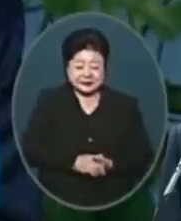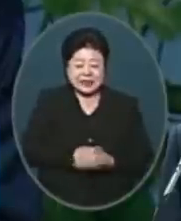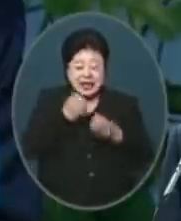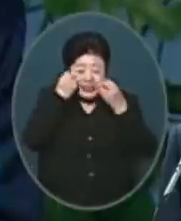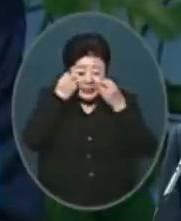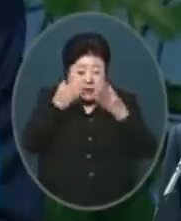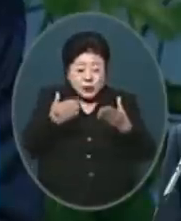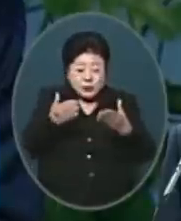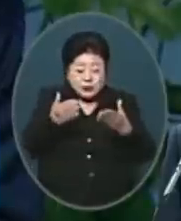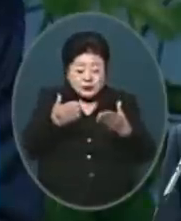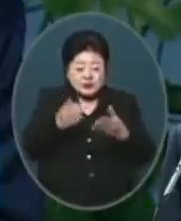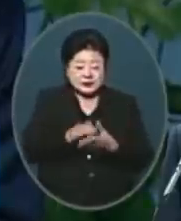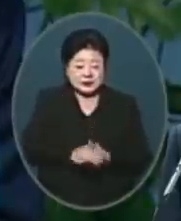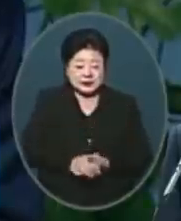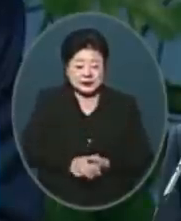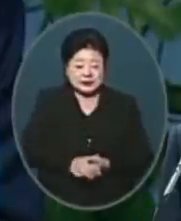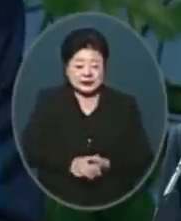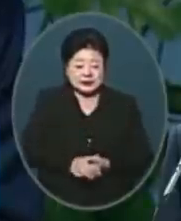새로운